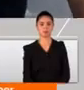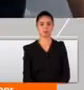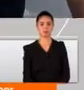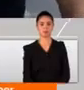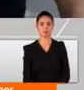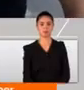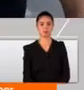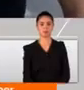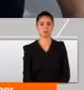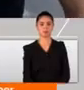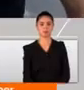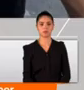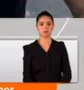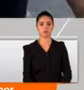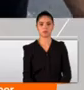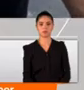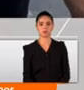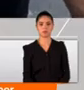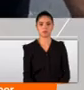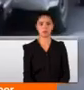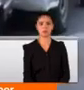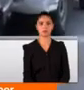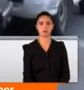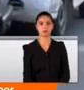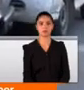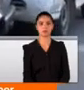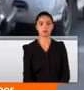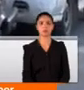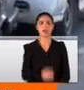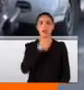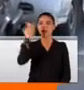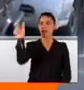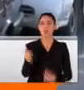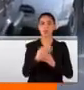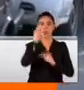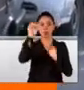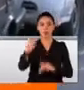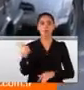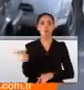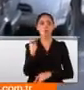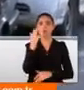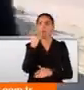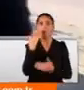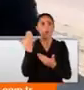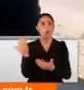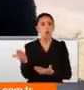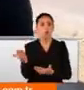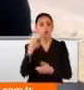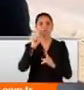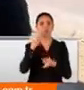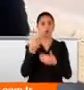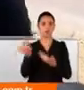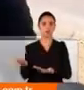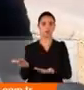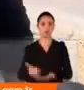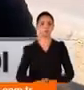ağır. Motoru ben zaten tek başıma değil, 3 kişi kaldıramıyoruz. Kaymaz sabah geldiğinde motorun yerinde yerler esiyordu. İçeri girdim,